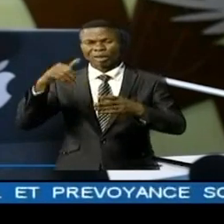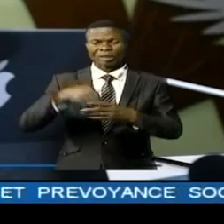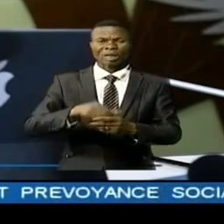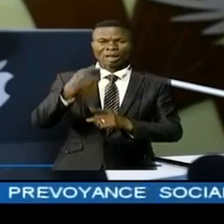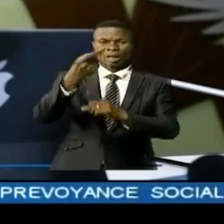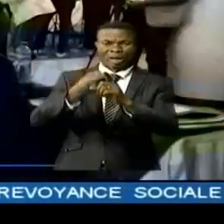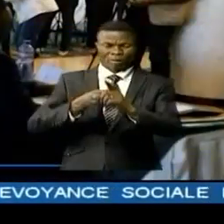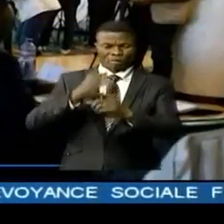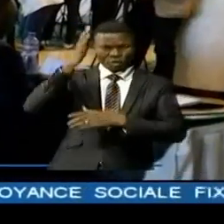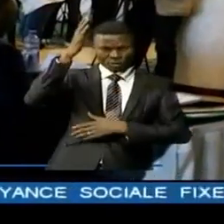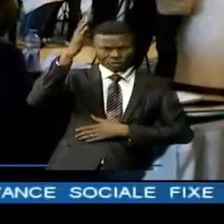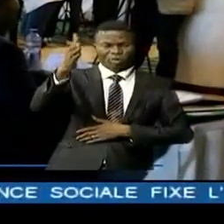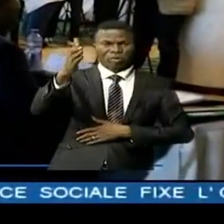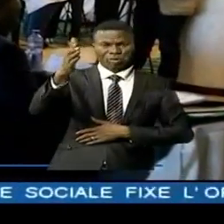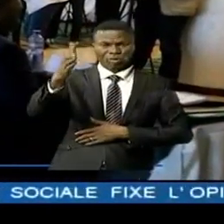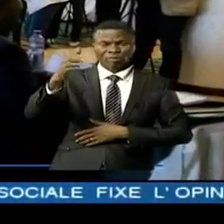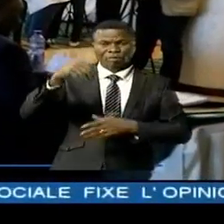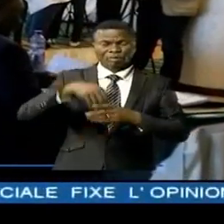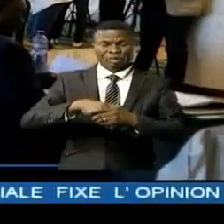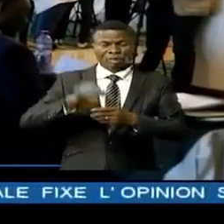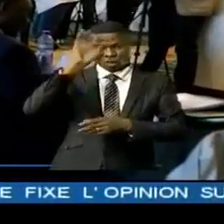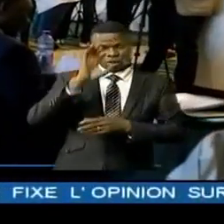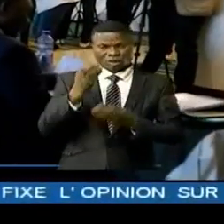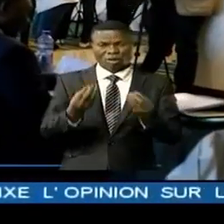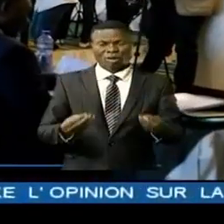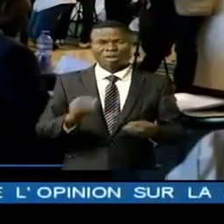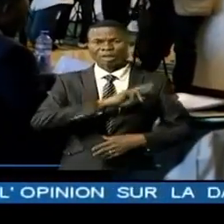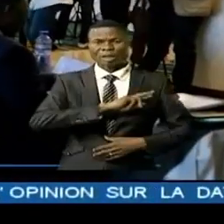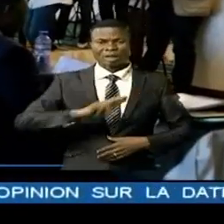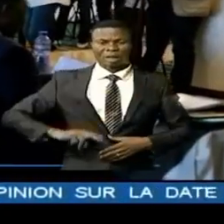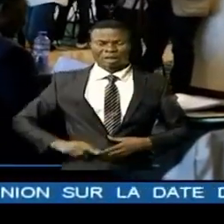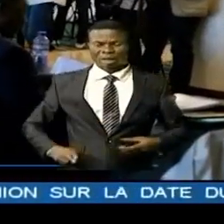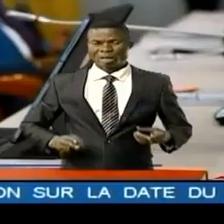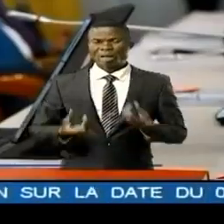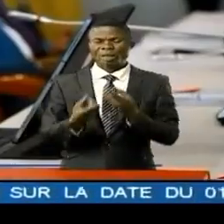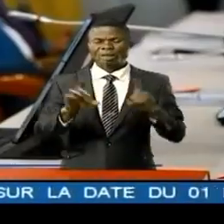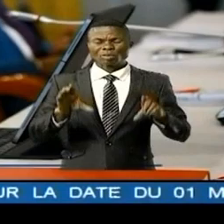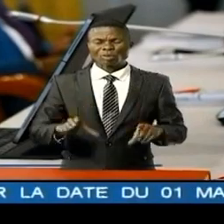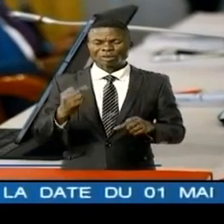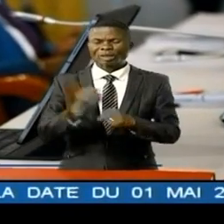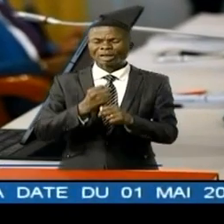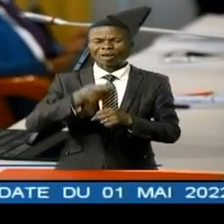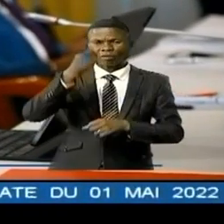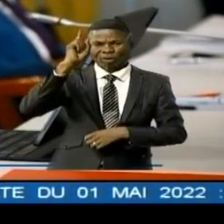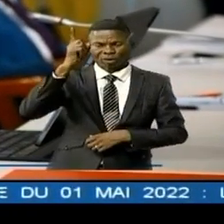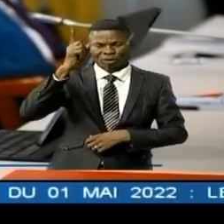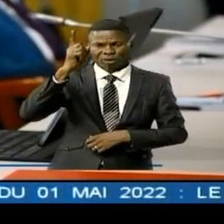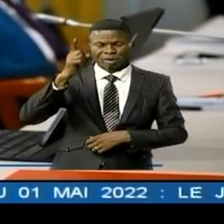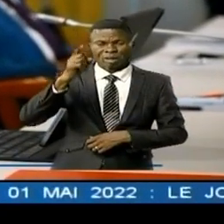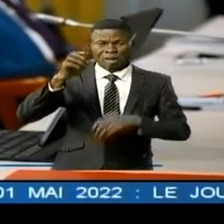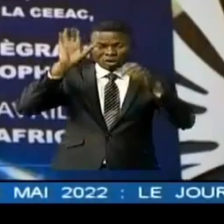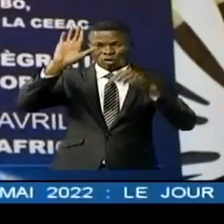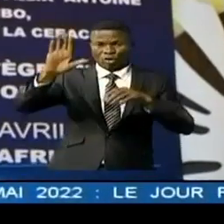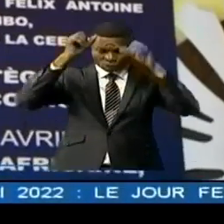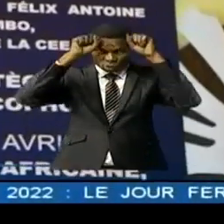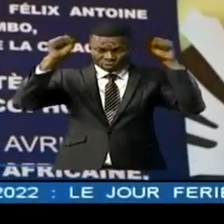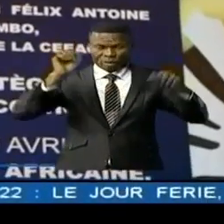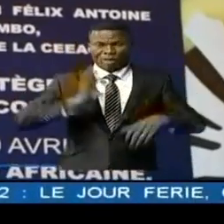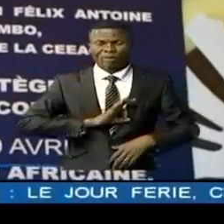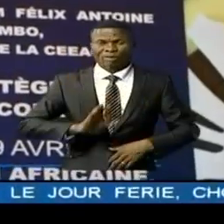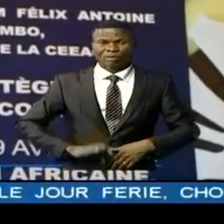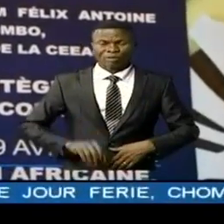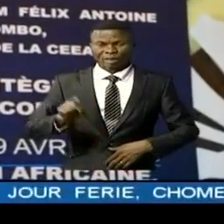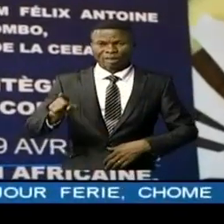que rien dans cette bataille là elle décide appelé à jouer un rôle de premier plan quant aux séquelles sont précis tant que l'ex ententiste qui